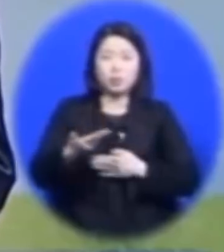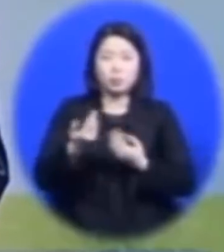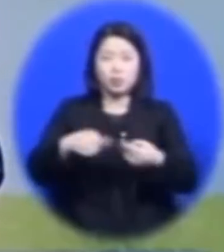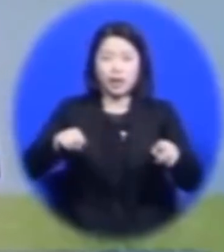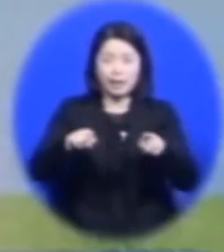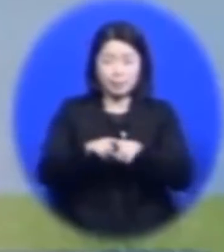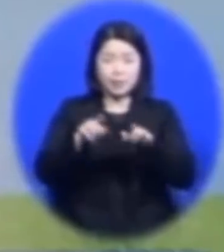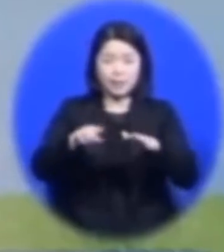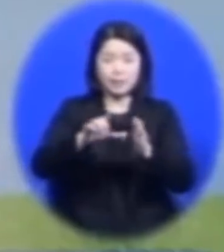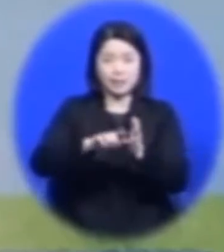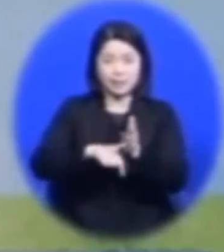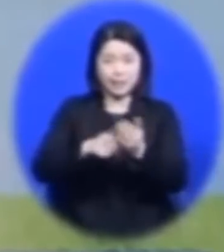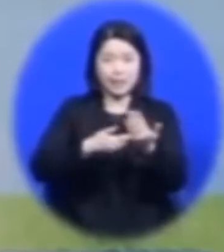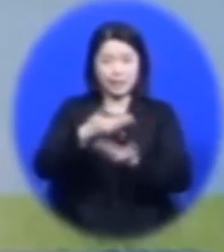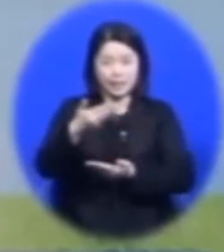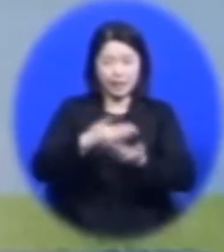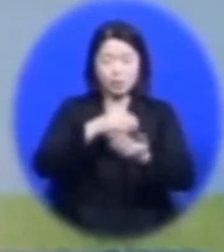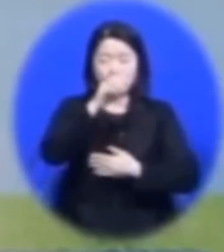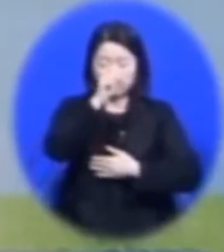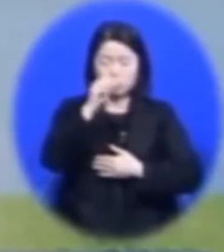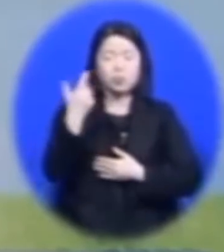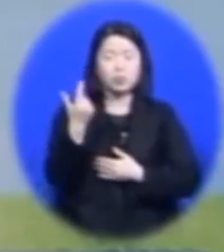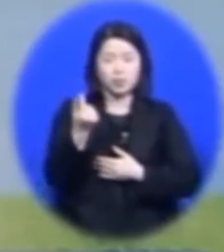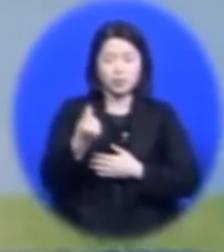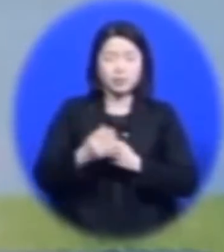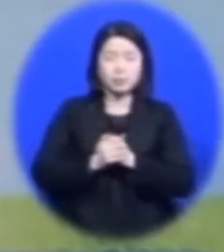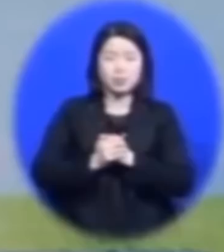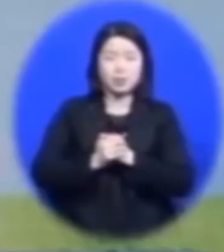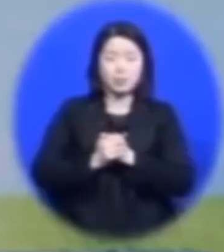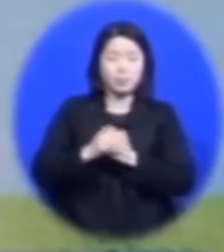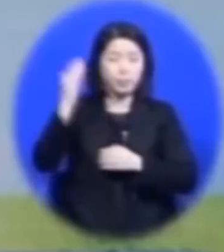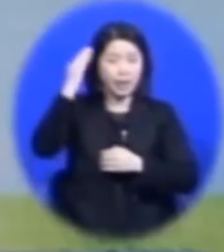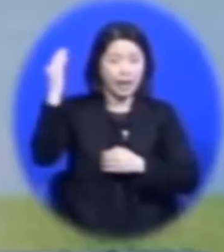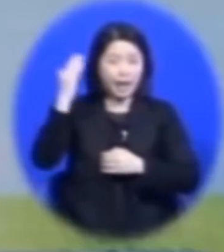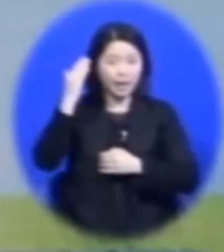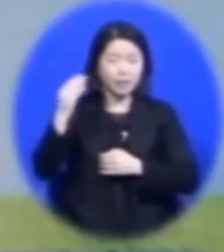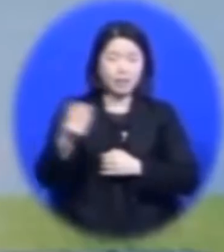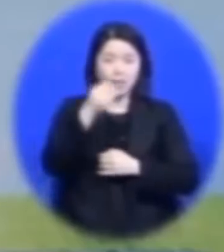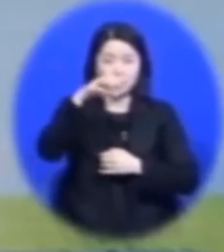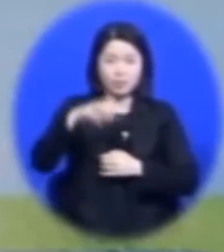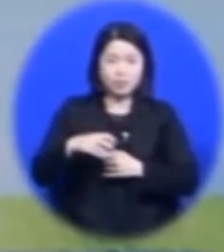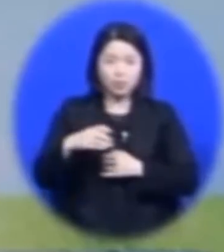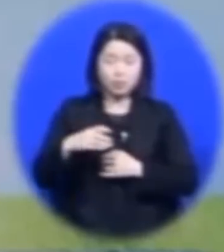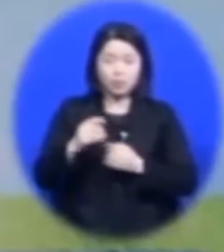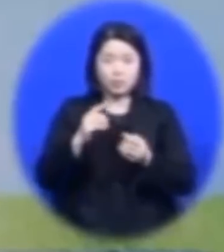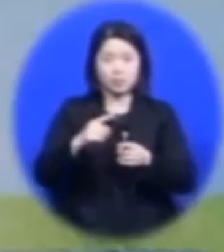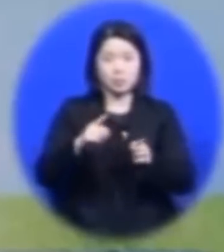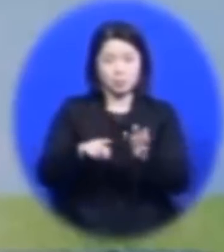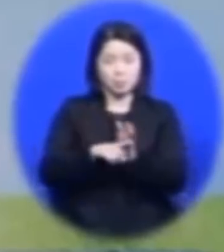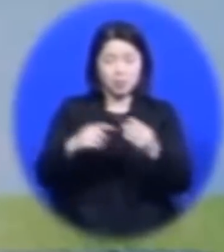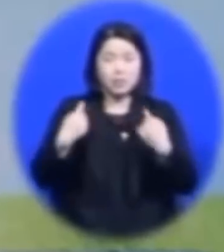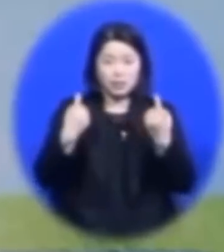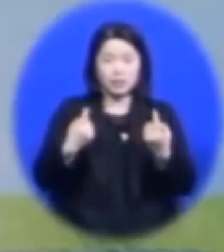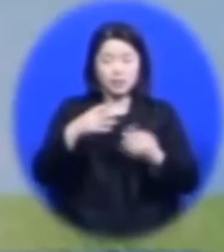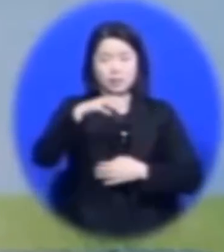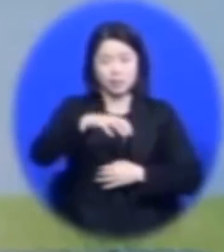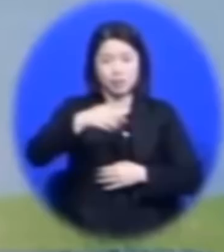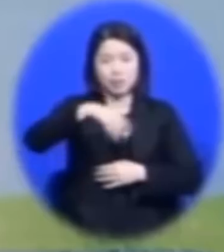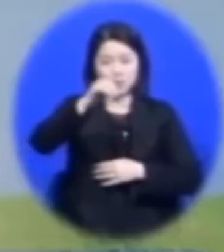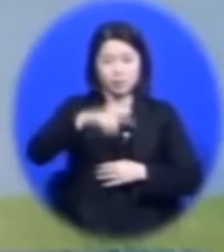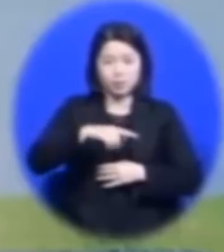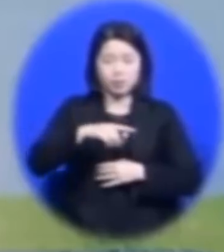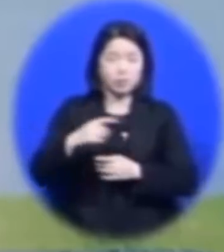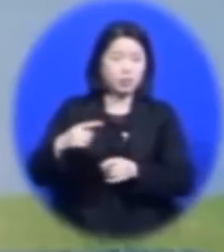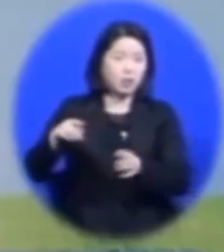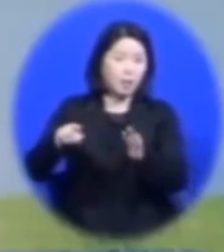시간이 좀 나누면 좋겠습니다 국내성지순례 를 다녀왔는데 에 순조 지를 다녀온 겁니다 우리